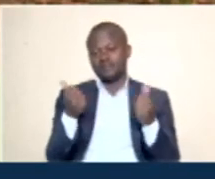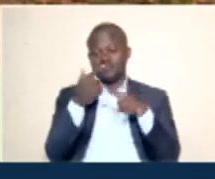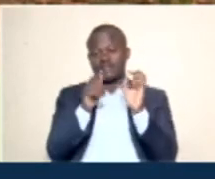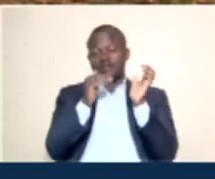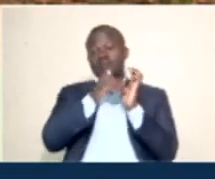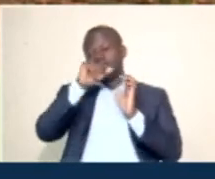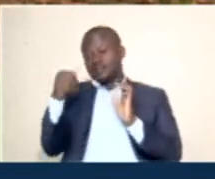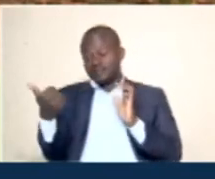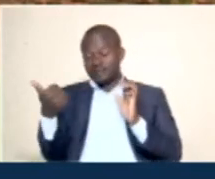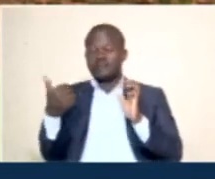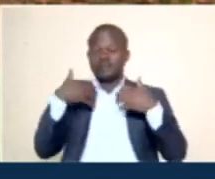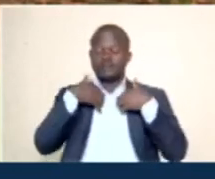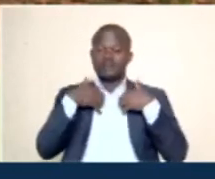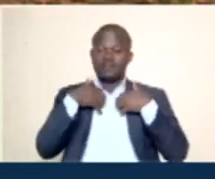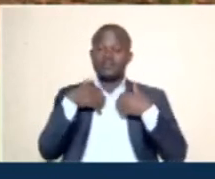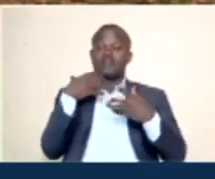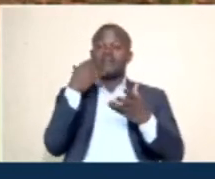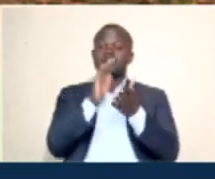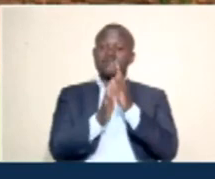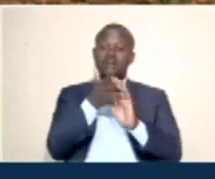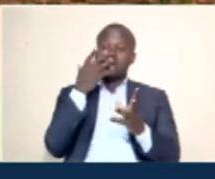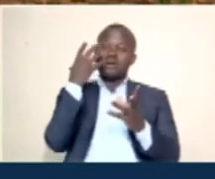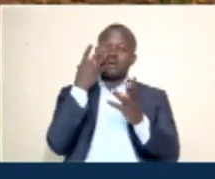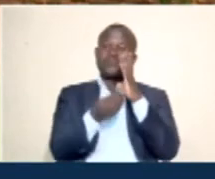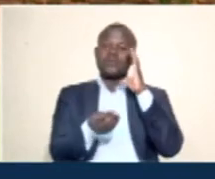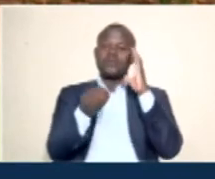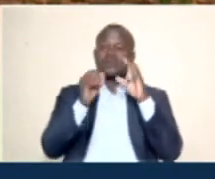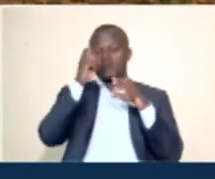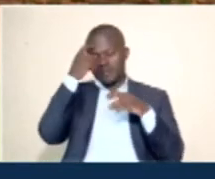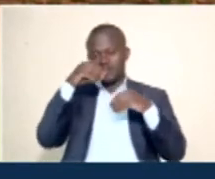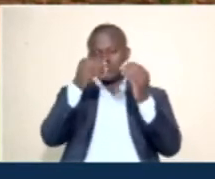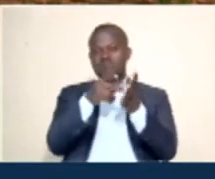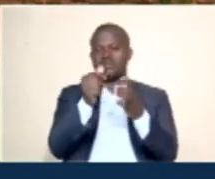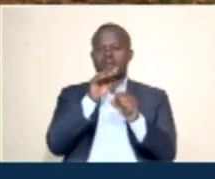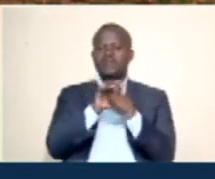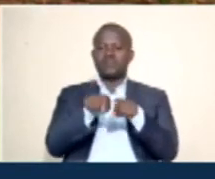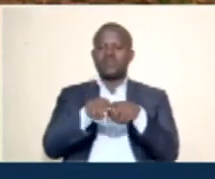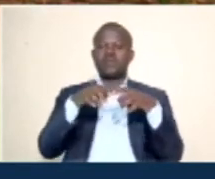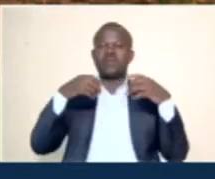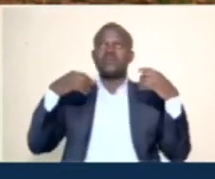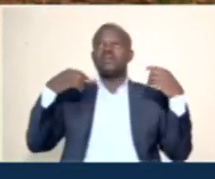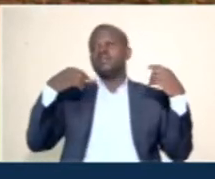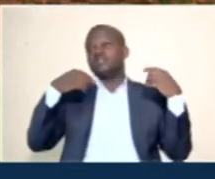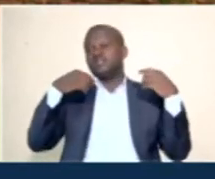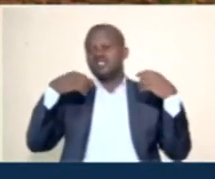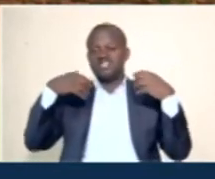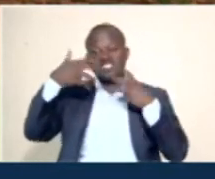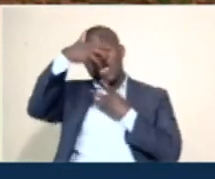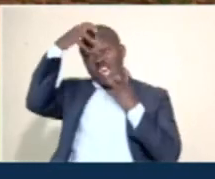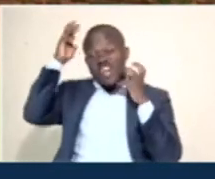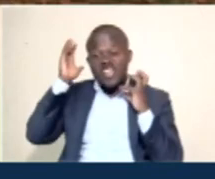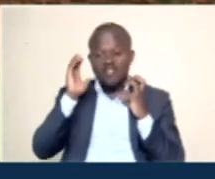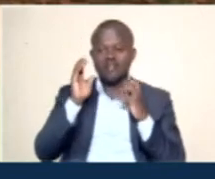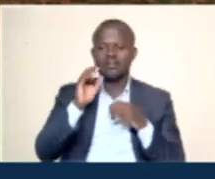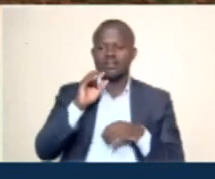zari zaragiye leta yemeje kugarura, batanga amafaranga menshi kugira ngo zize, harimo nk'intare, harimo nk'inkura n'izindi nyamaswa nyinshi